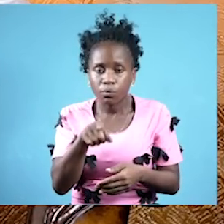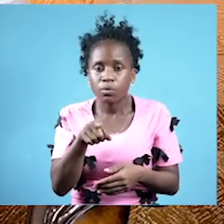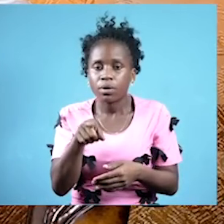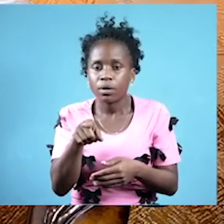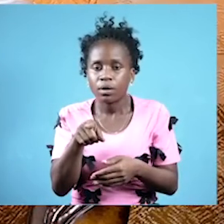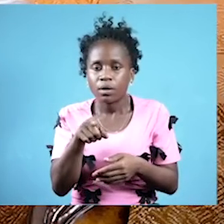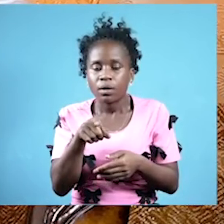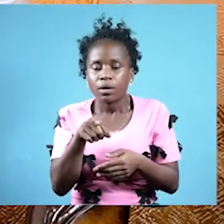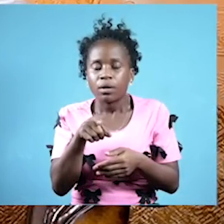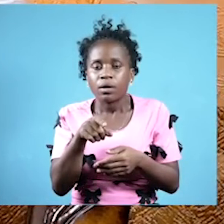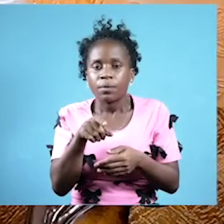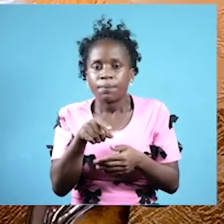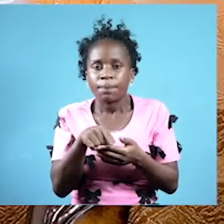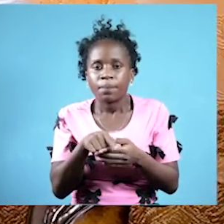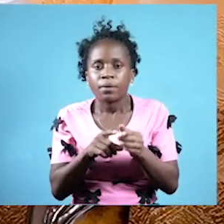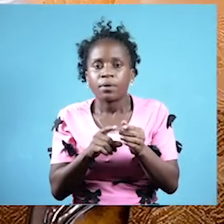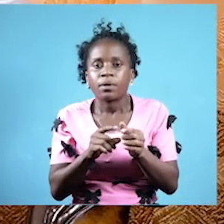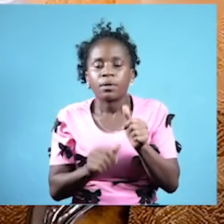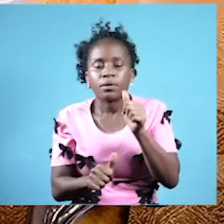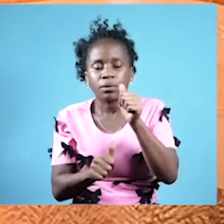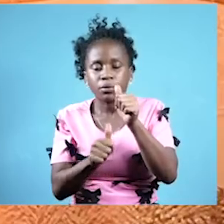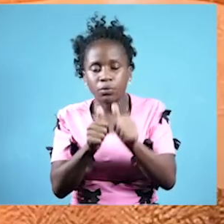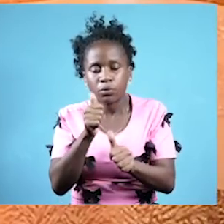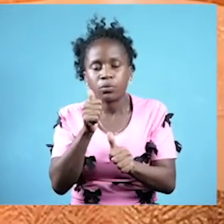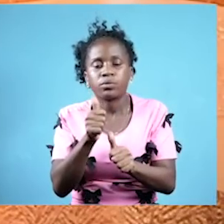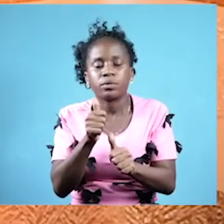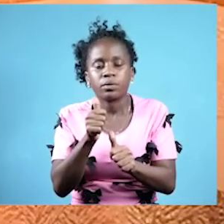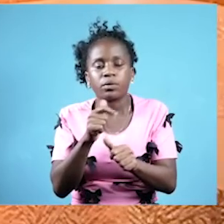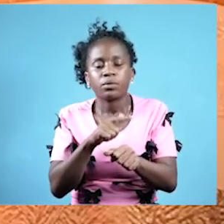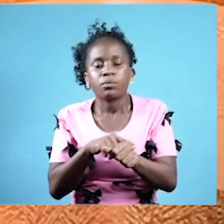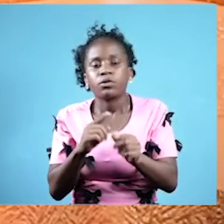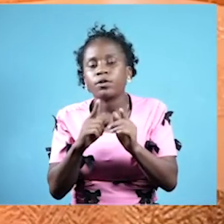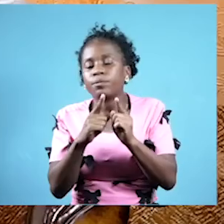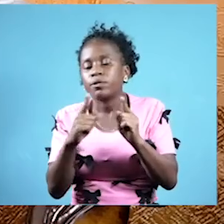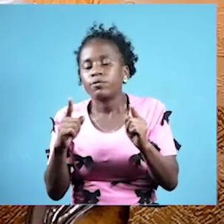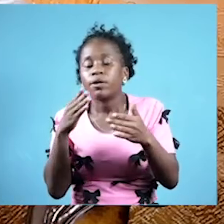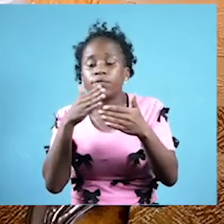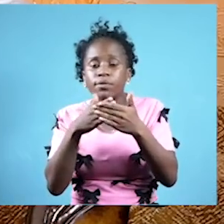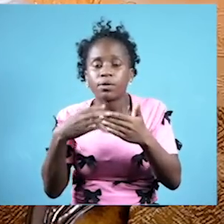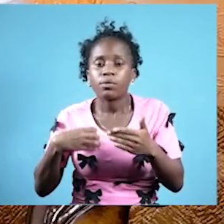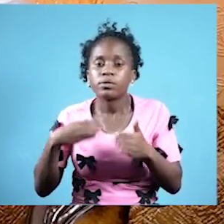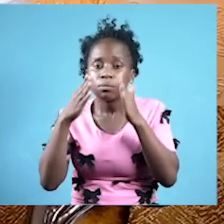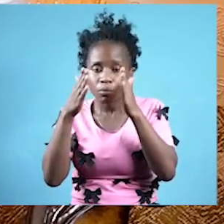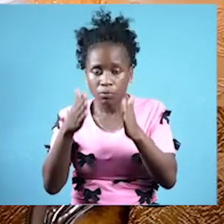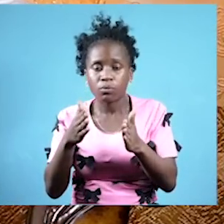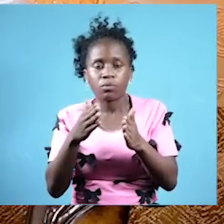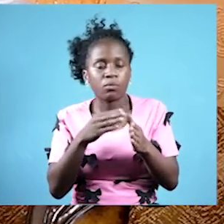Kwa nini asipewe nafasi? Kwa hamkuwa na imani na mchakato uliokuwa umefanyika.